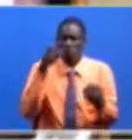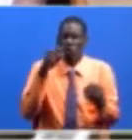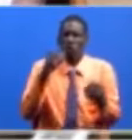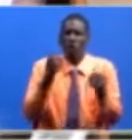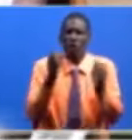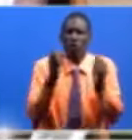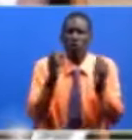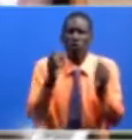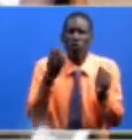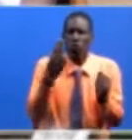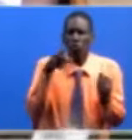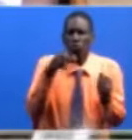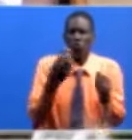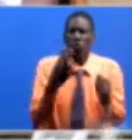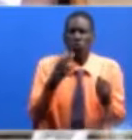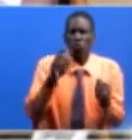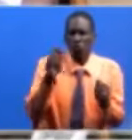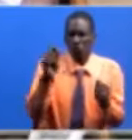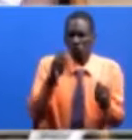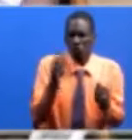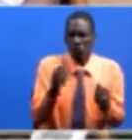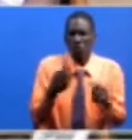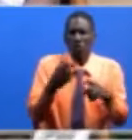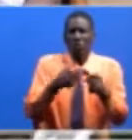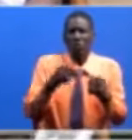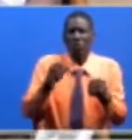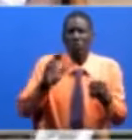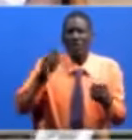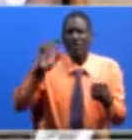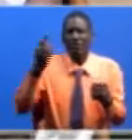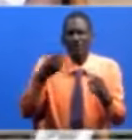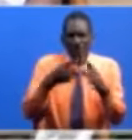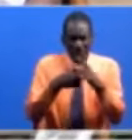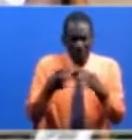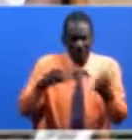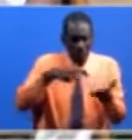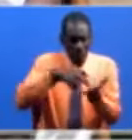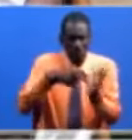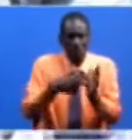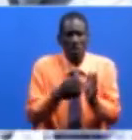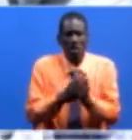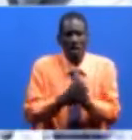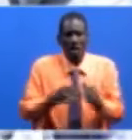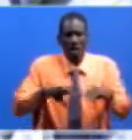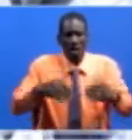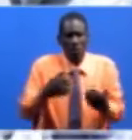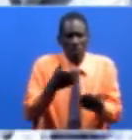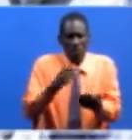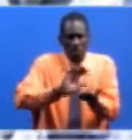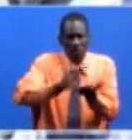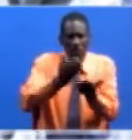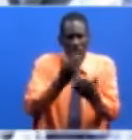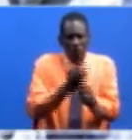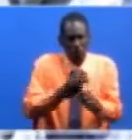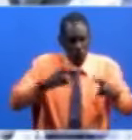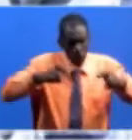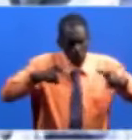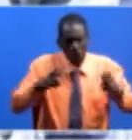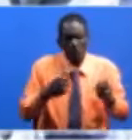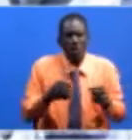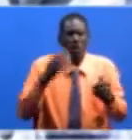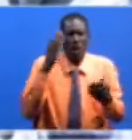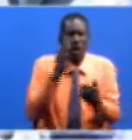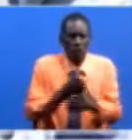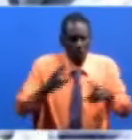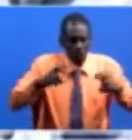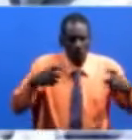kuchukua hatamu za uongozi, na miradi ambayo inaendelea kutokana na fedha hizo itachunguzwa. Actually, we have been investigating